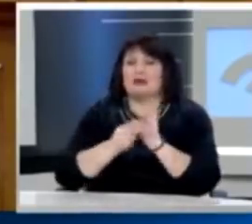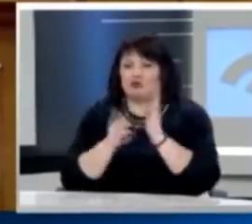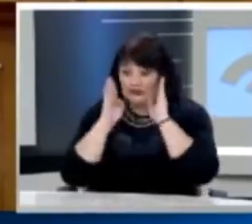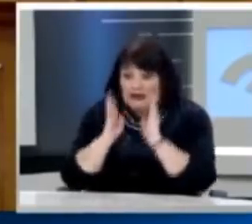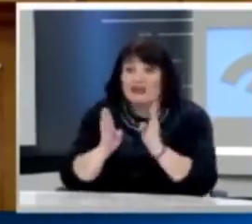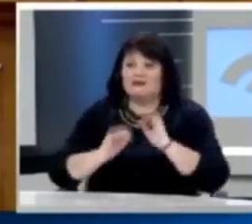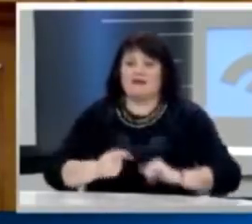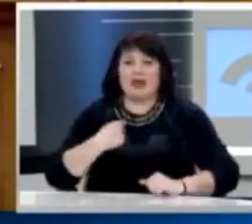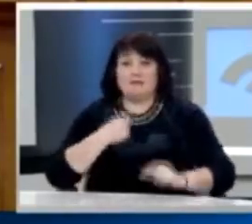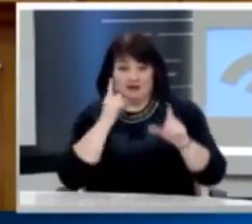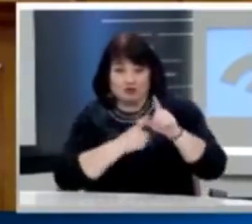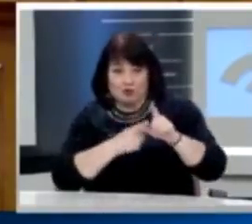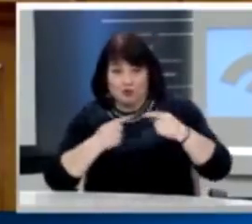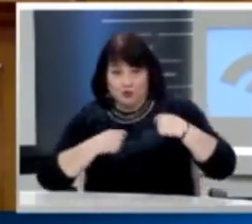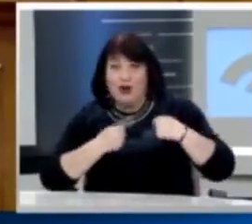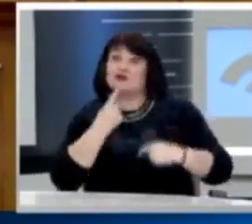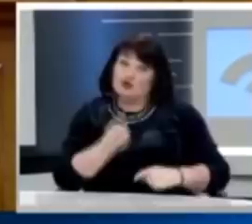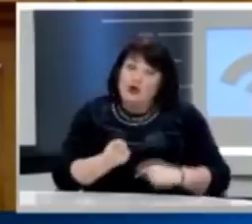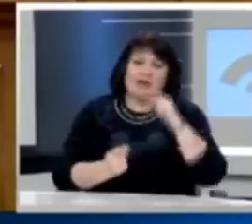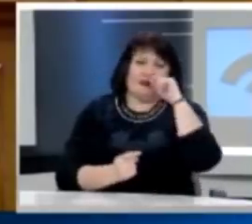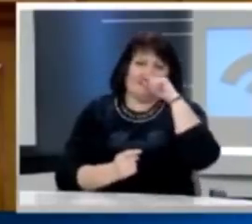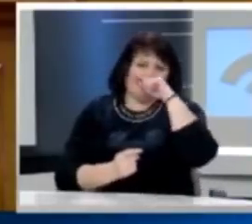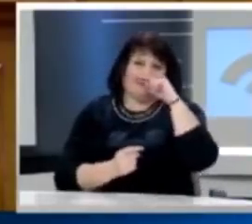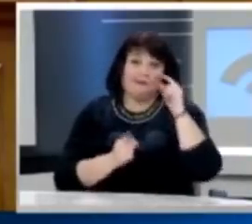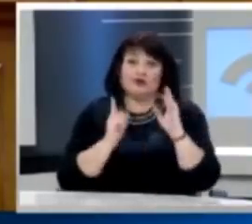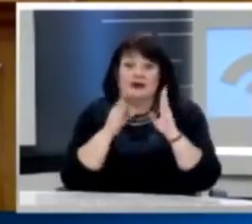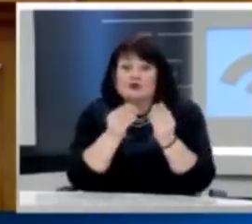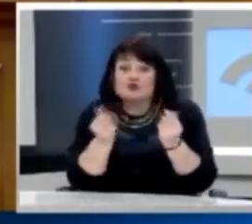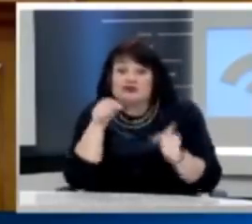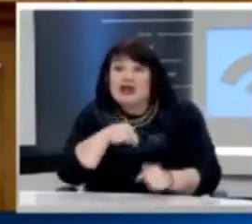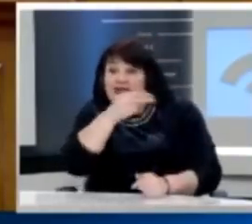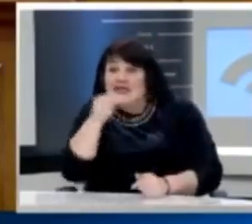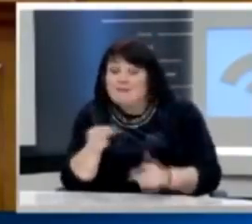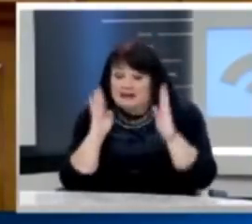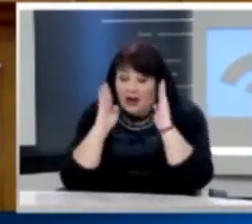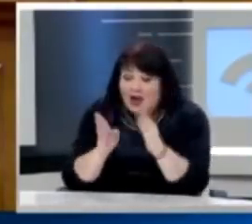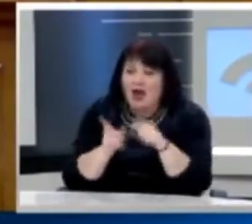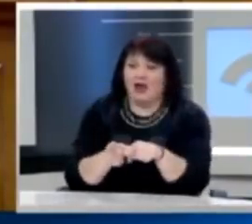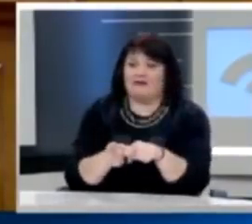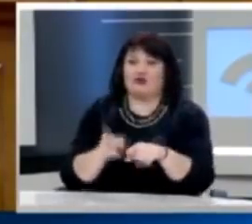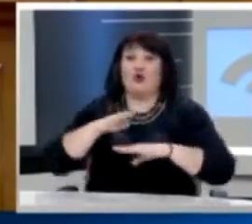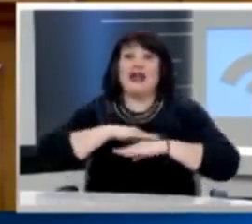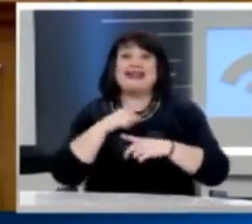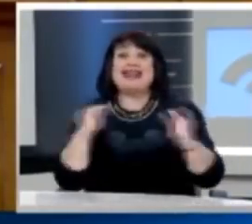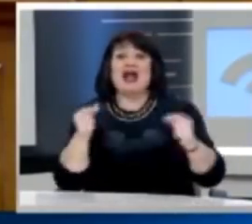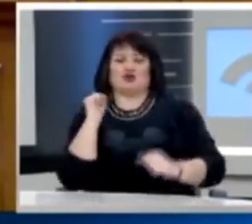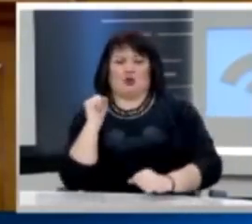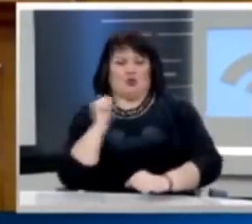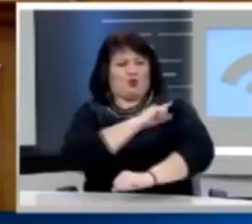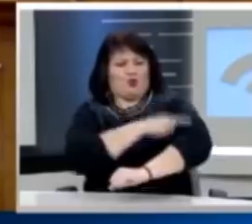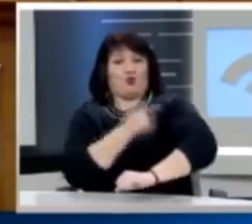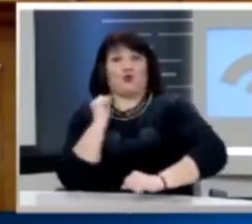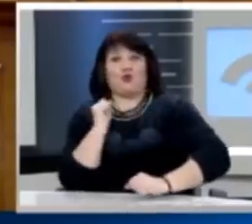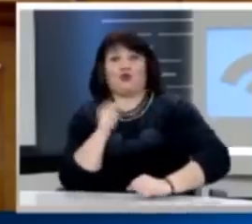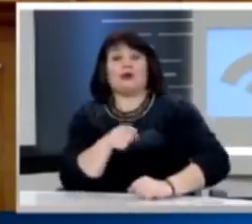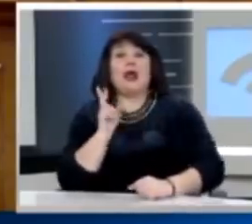το ΚΚΕ, αλλά και ευρύτερες σήμερα λαϊκές δυνάμεις, όπως είναι η ενίσχυση του ΝΑΤΟ, το επικίνδυνο